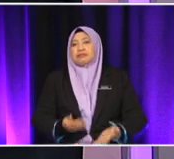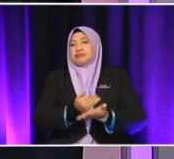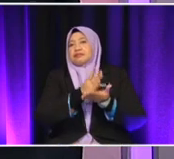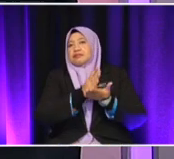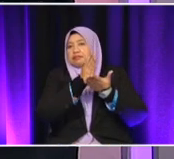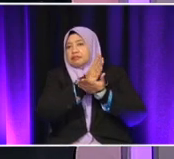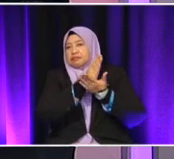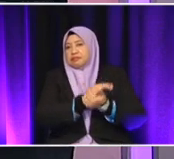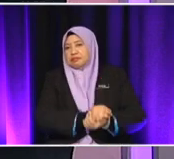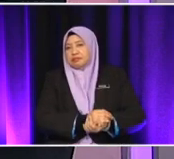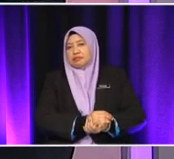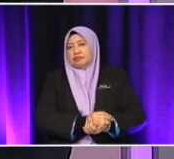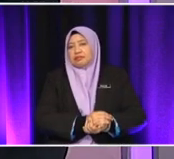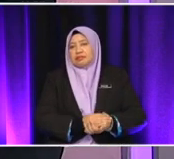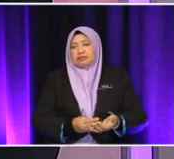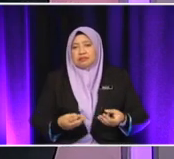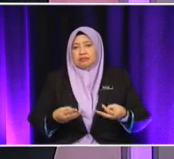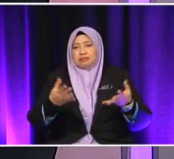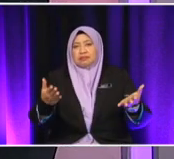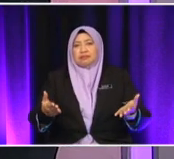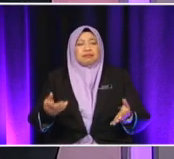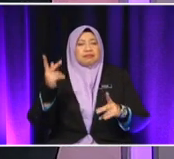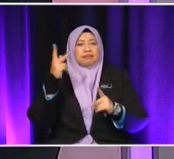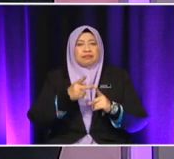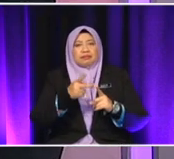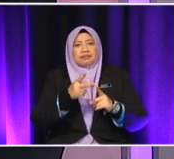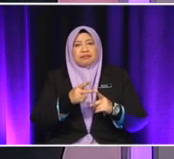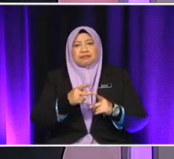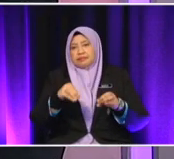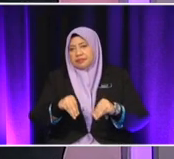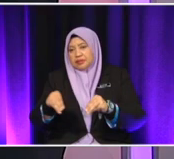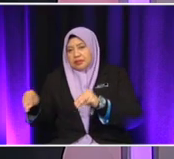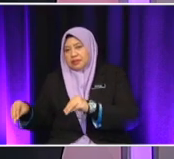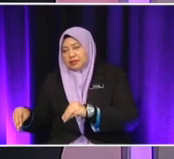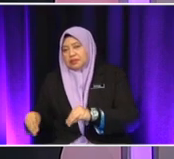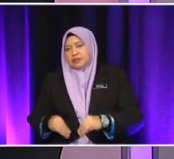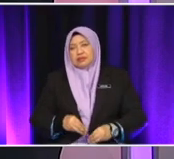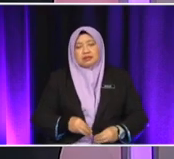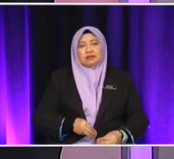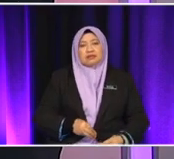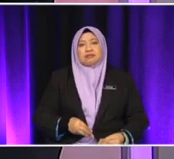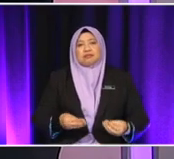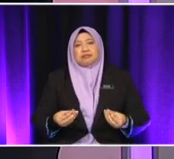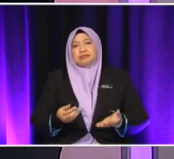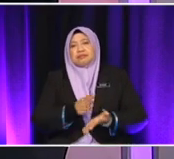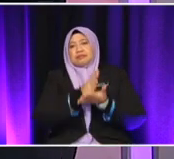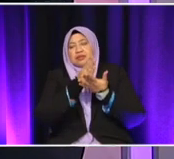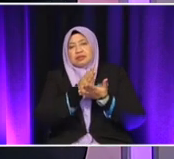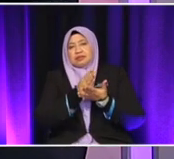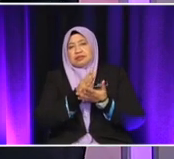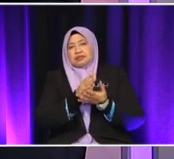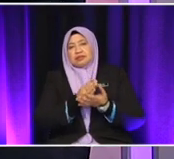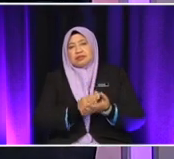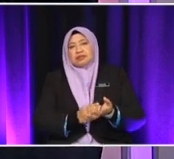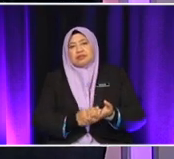banyak ditawarkan kepada golongan petani sebagai contoh kerajaan banyak memberi bantuan dalam bentuk baja dalam